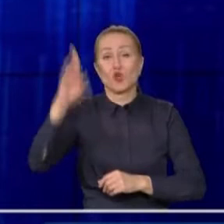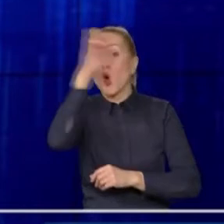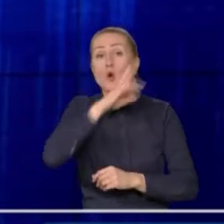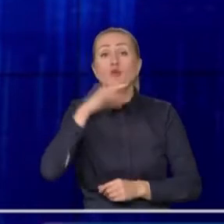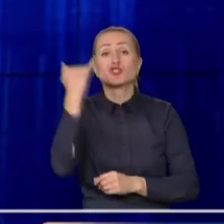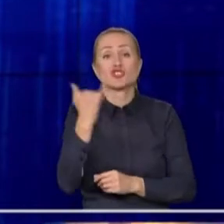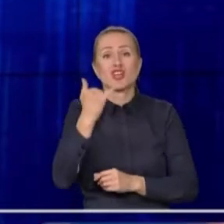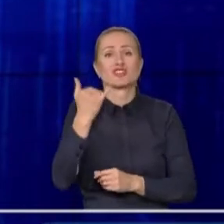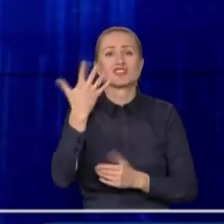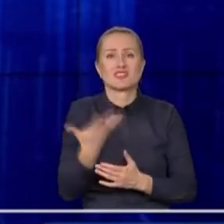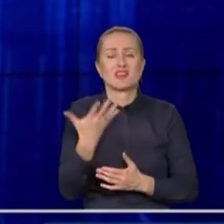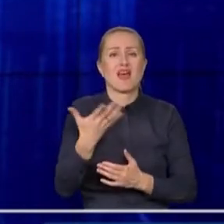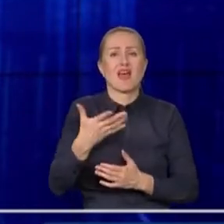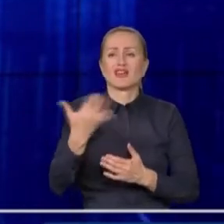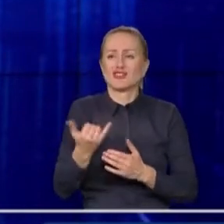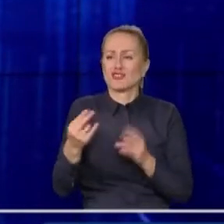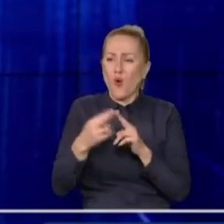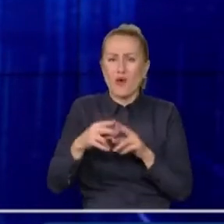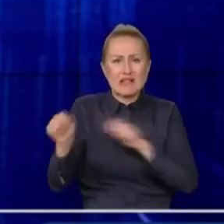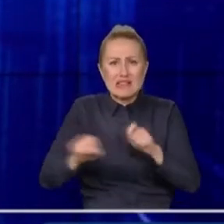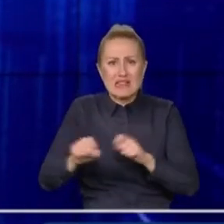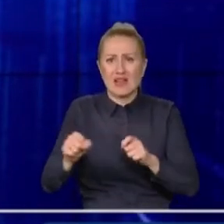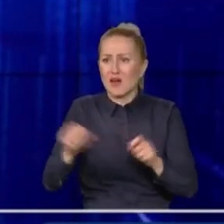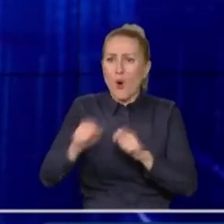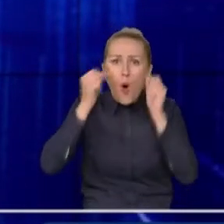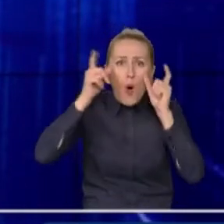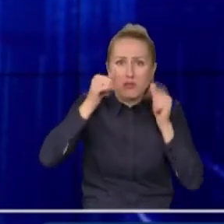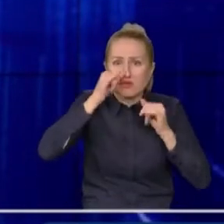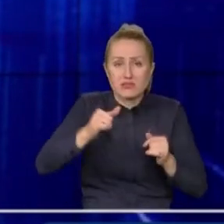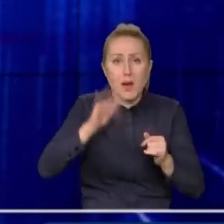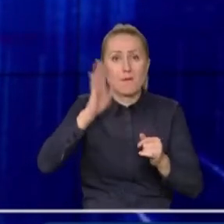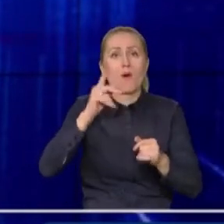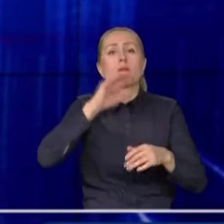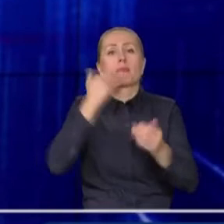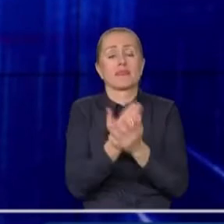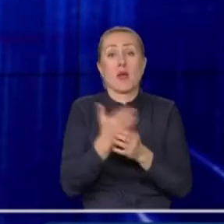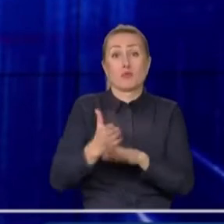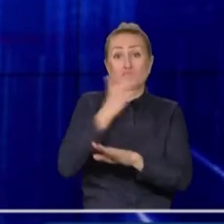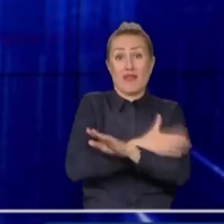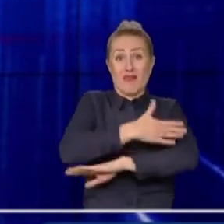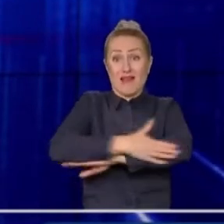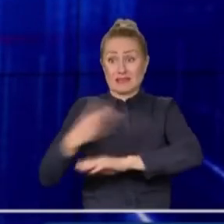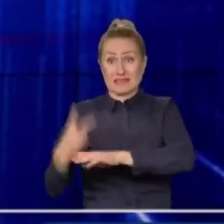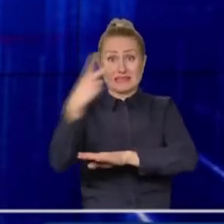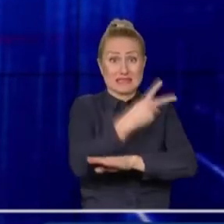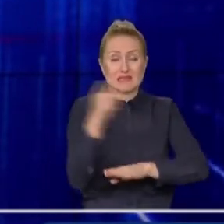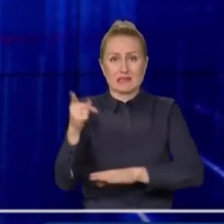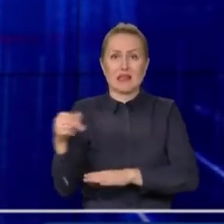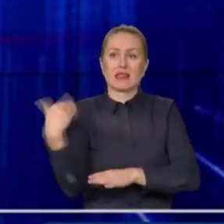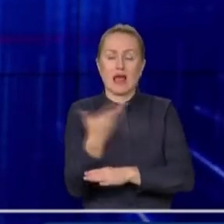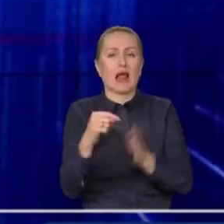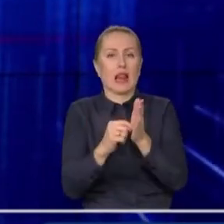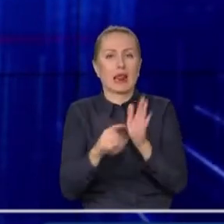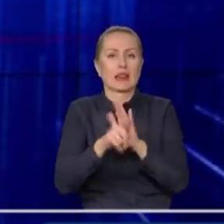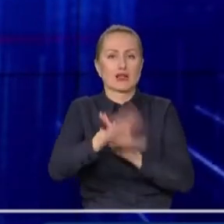tych dzieci stwierdzili, że nie mają kontaktu z dziećmi, że nie mogą ich wybudzić, po czym przyznali, że przed przekroczeniem granicy otrzymali pigułki